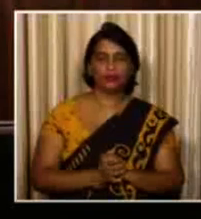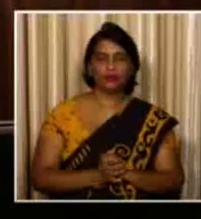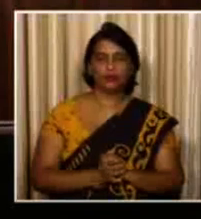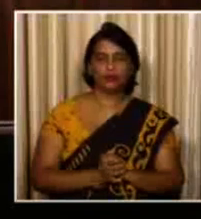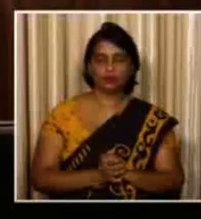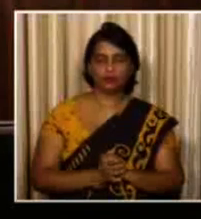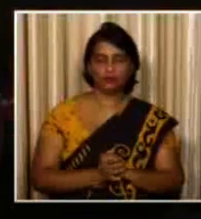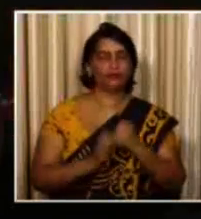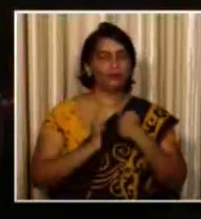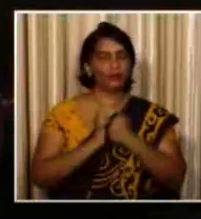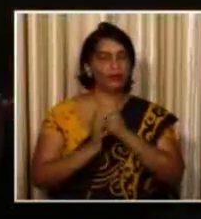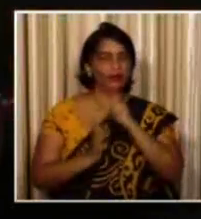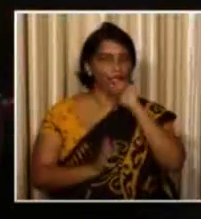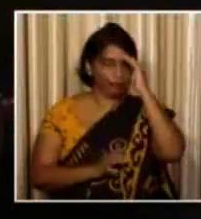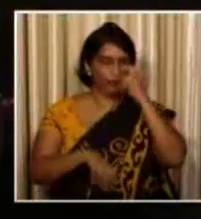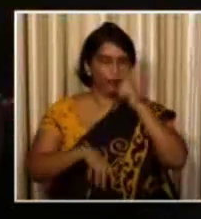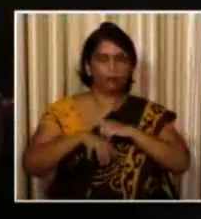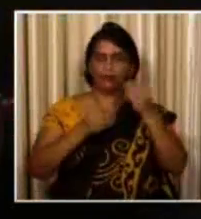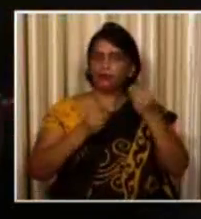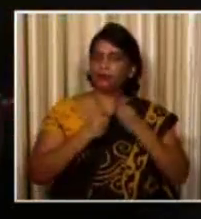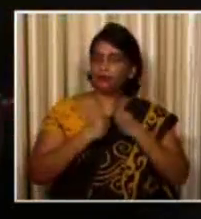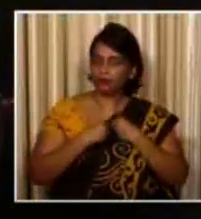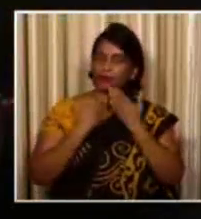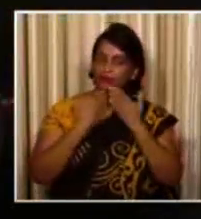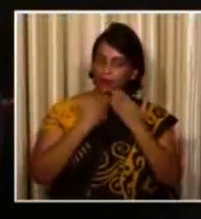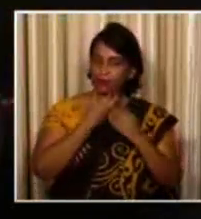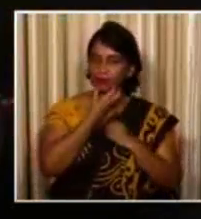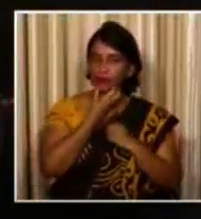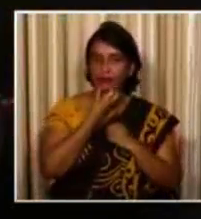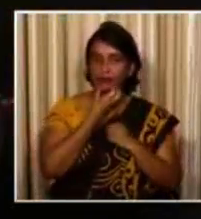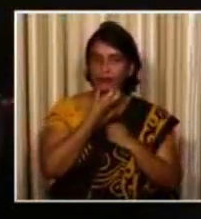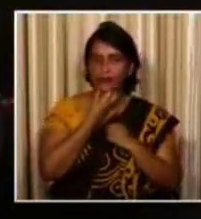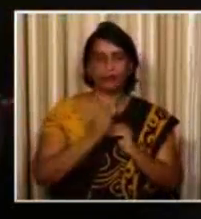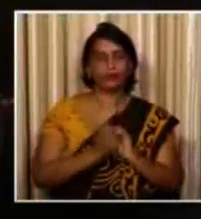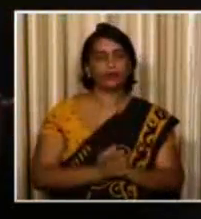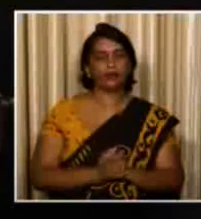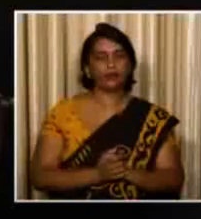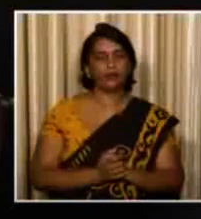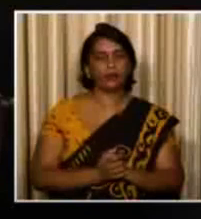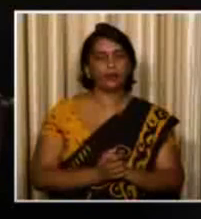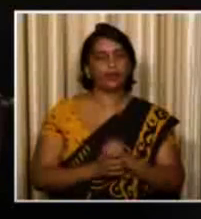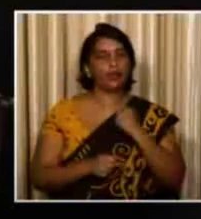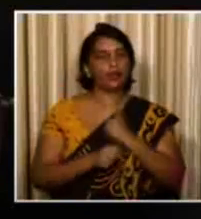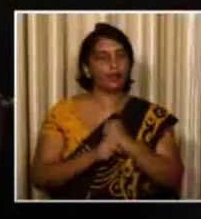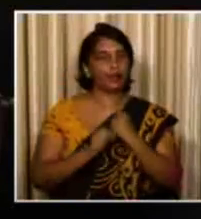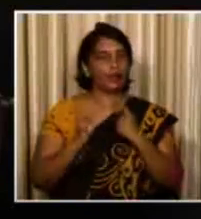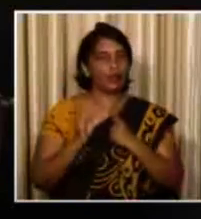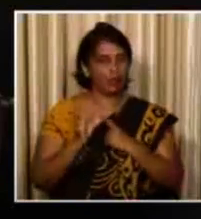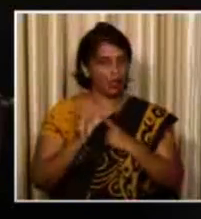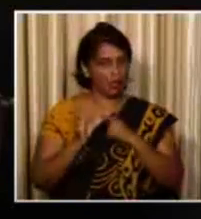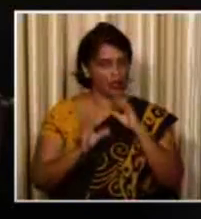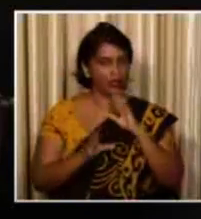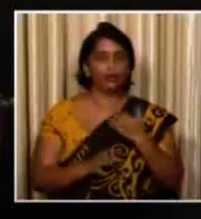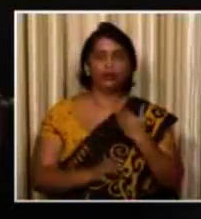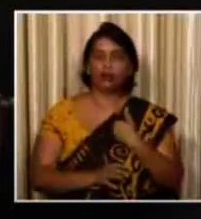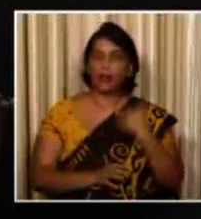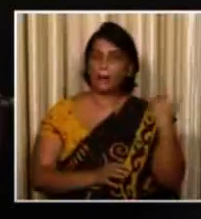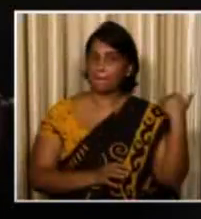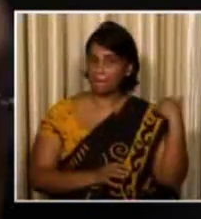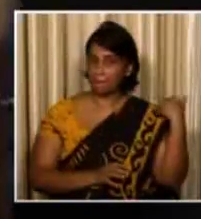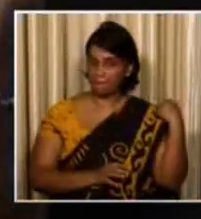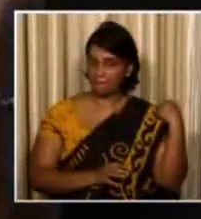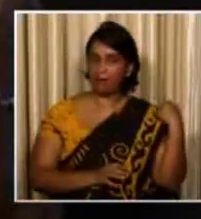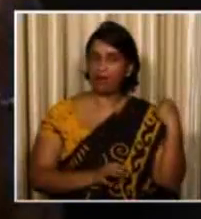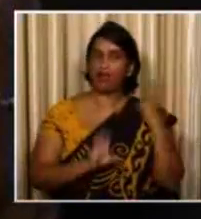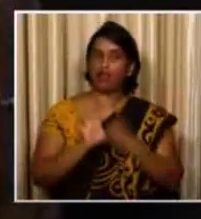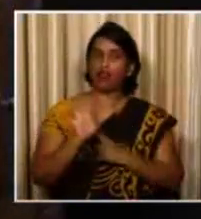ഗറു കഥാനായക തുമനി വേളാവ ലബാ ദുന്നട ഭൂമി സ്തുതി. ഗാമിനി അതുകോരളവന മാഗേ സഹോദരയ